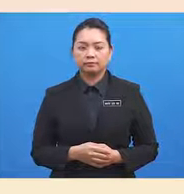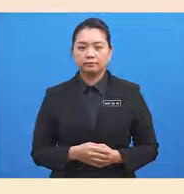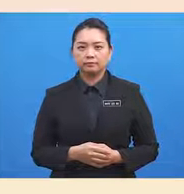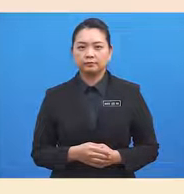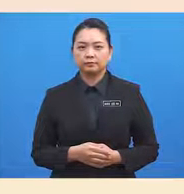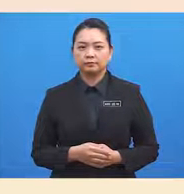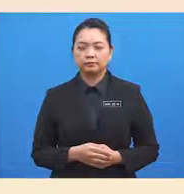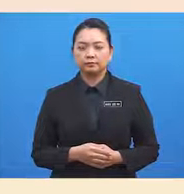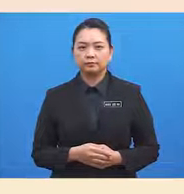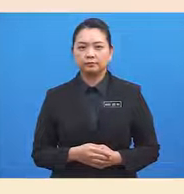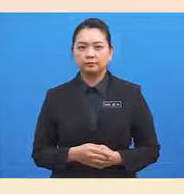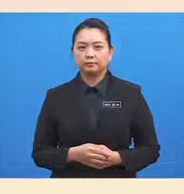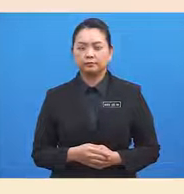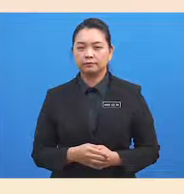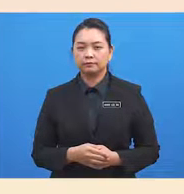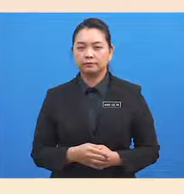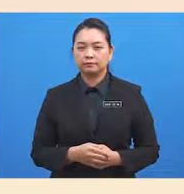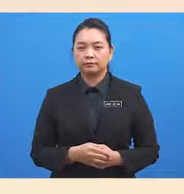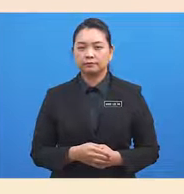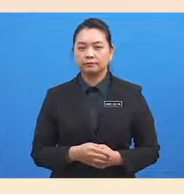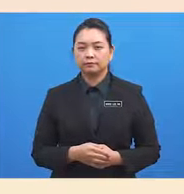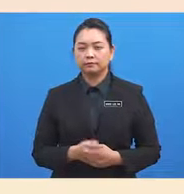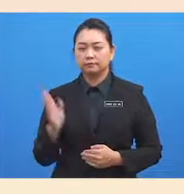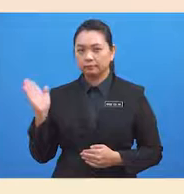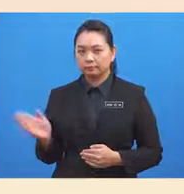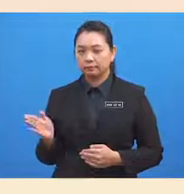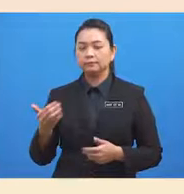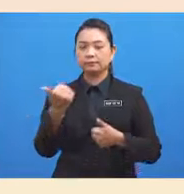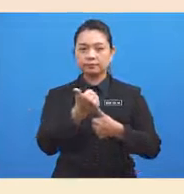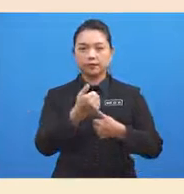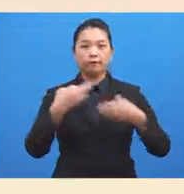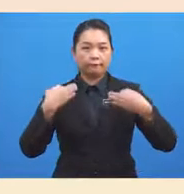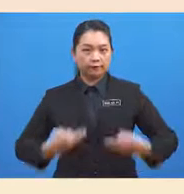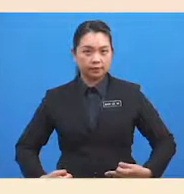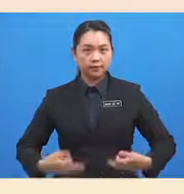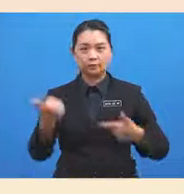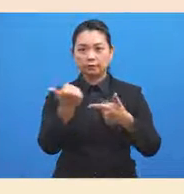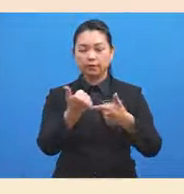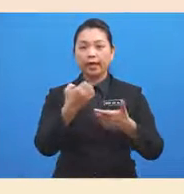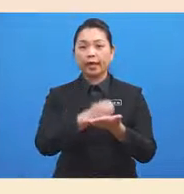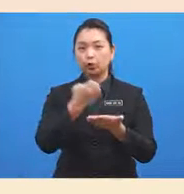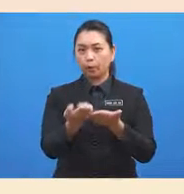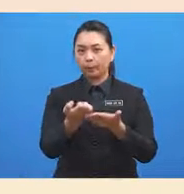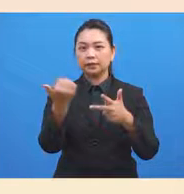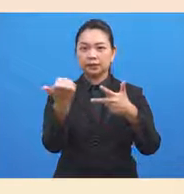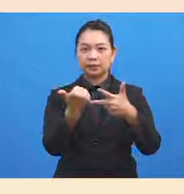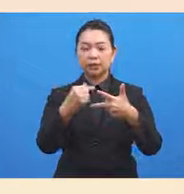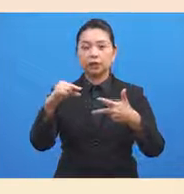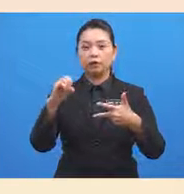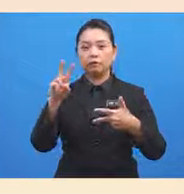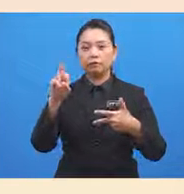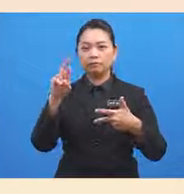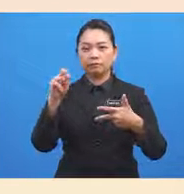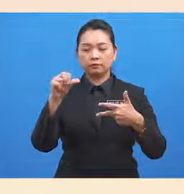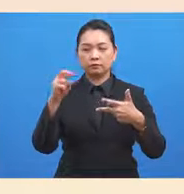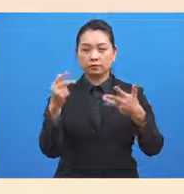Antara faktor tersebut adalah faktor fizikal, faktor ekonomi, faktor governance dan